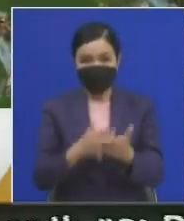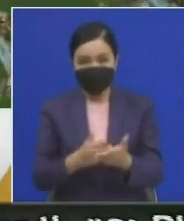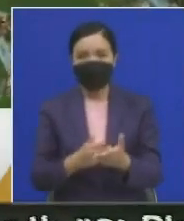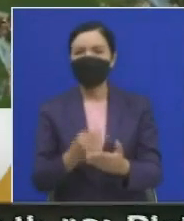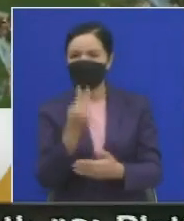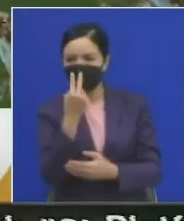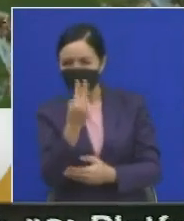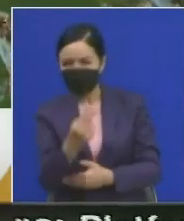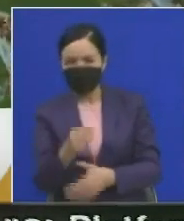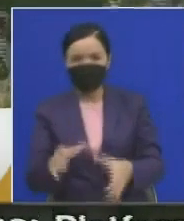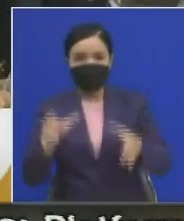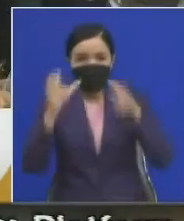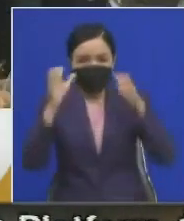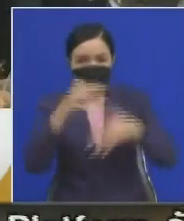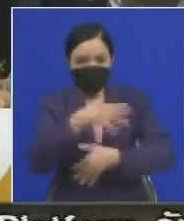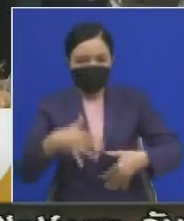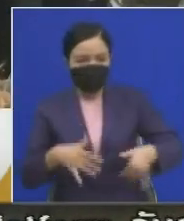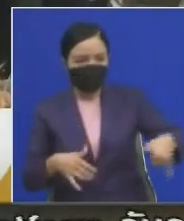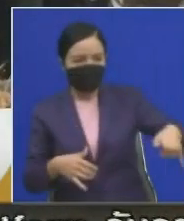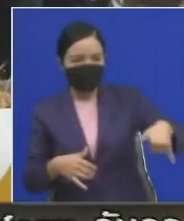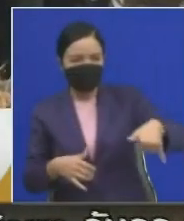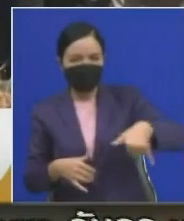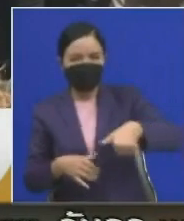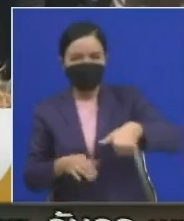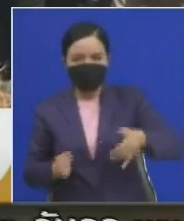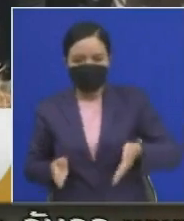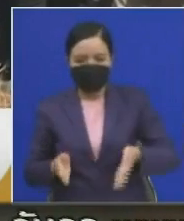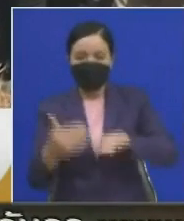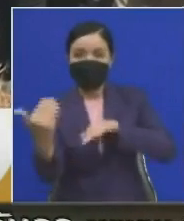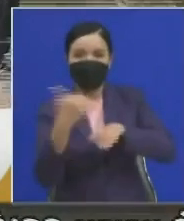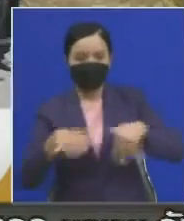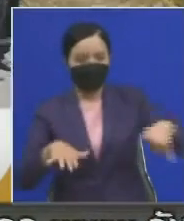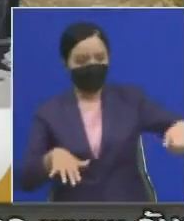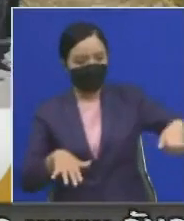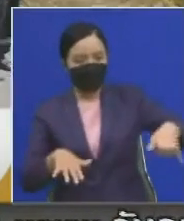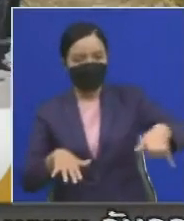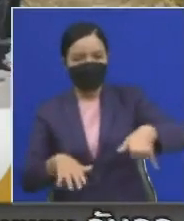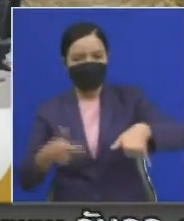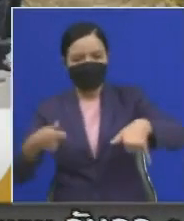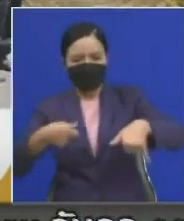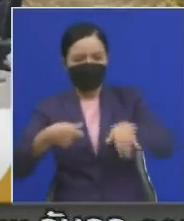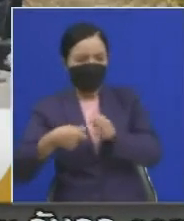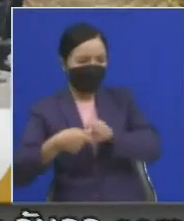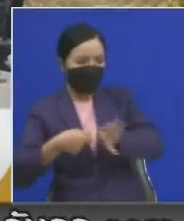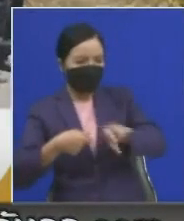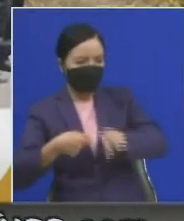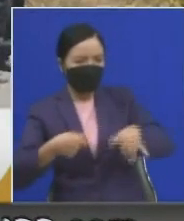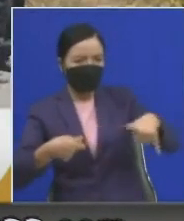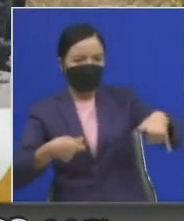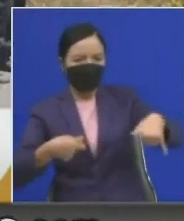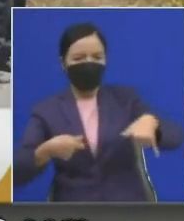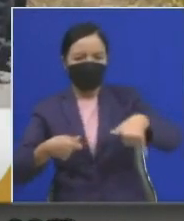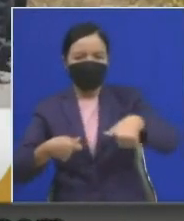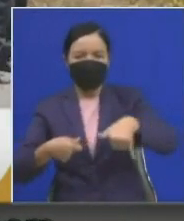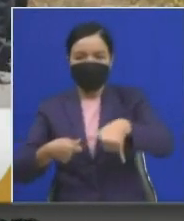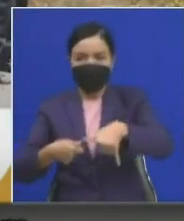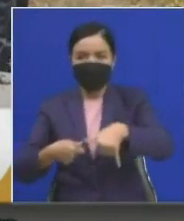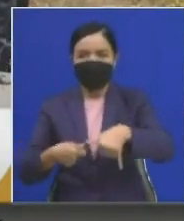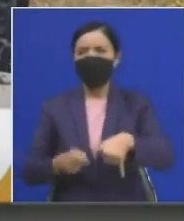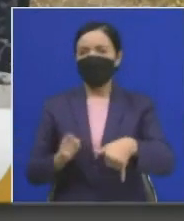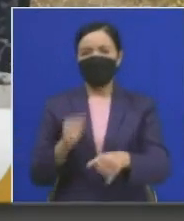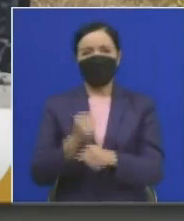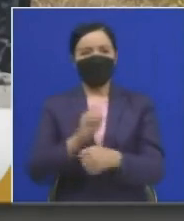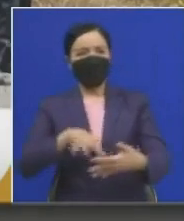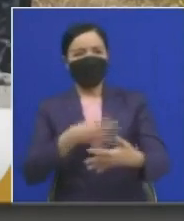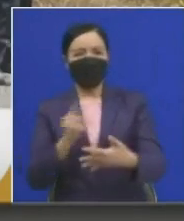ครงพยายามเดินข้ามถนน ส่งเสียง 2 ไฟรบกวด แต่เสือโงยัเดินม่งไปทสะน้ำ ที่เคยนำซากสนัไปกินเจใหกจะ